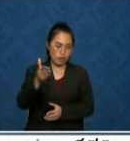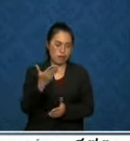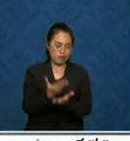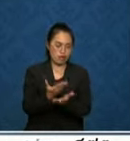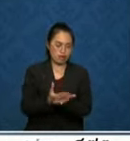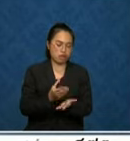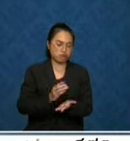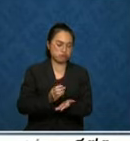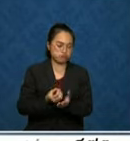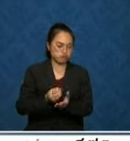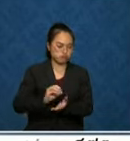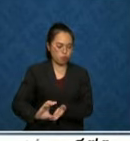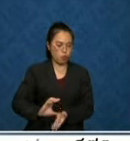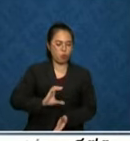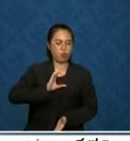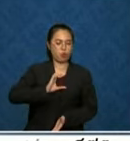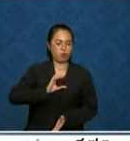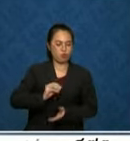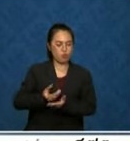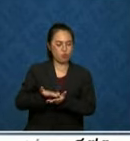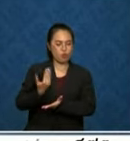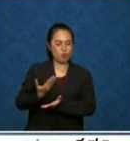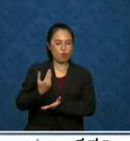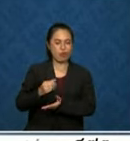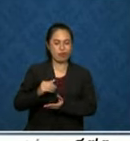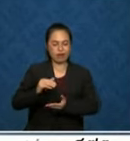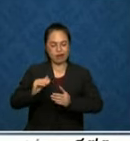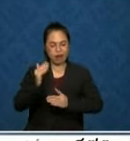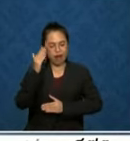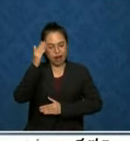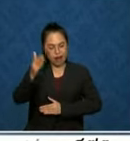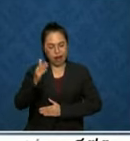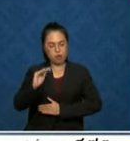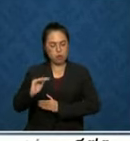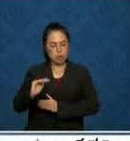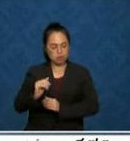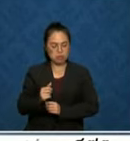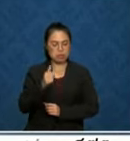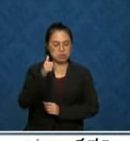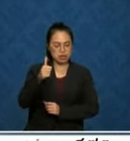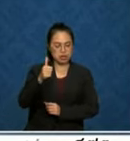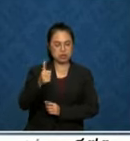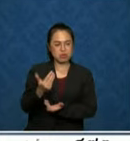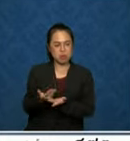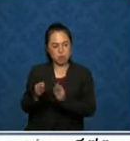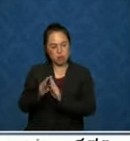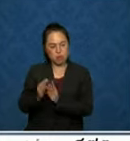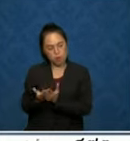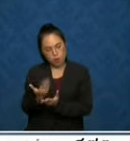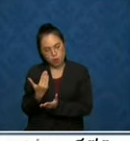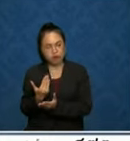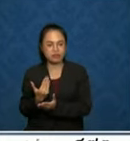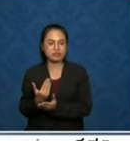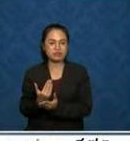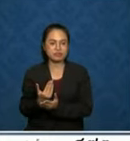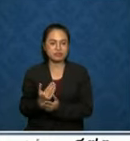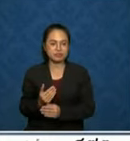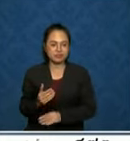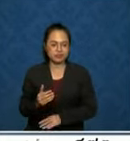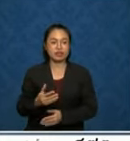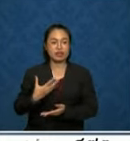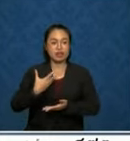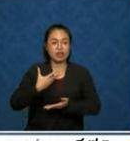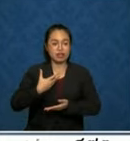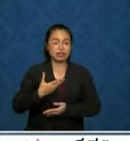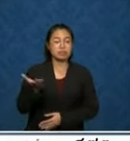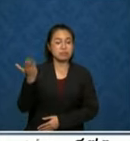นี่ยจะสามารถเป็นหลักประกันอนาคตของพวกเขาและความมั่นคงทางการเงินของลูกหลานของพวกเขาได้ที่ผ่านมาค่ะประ